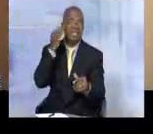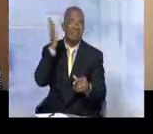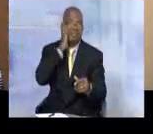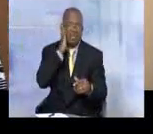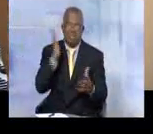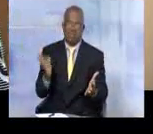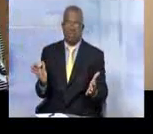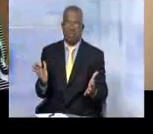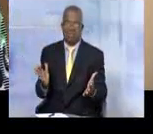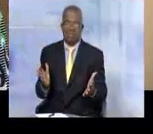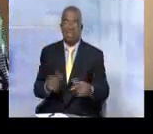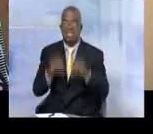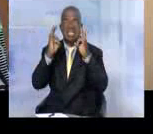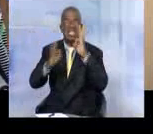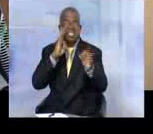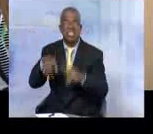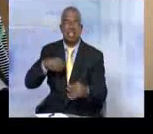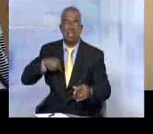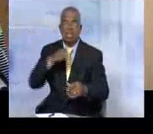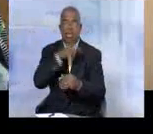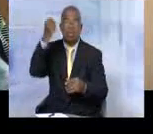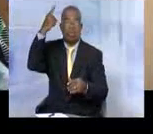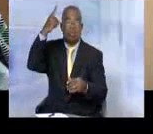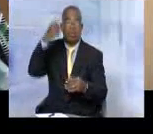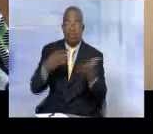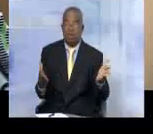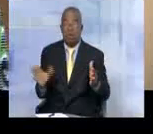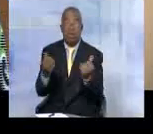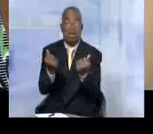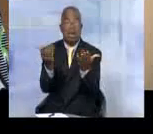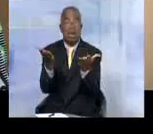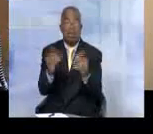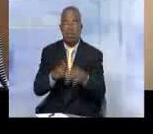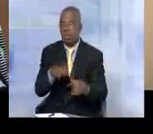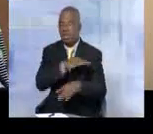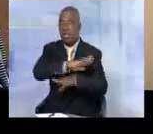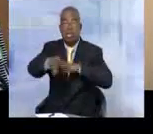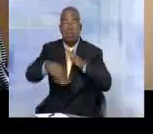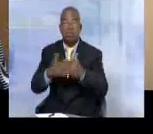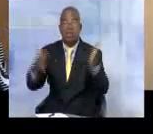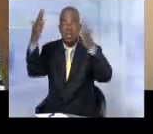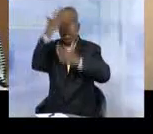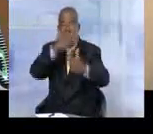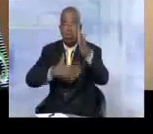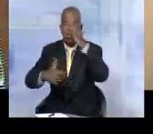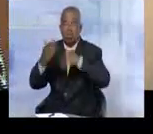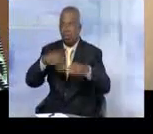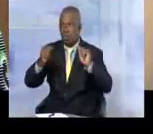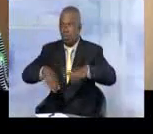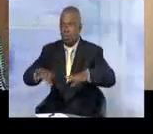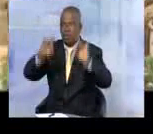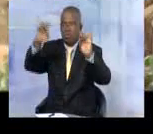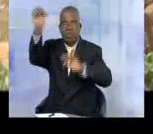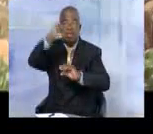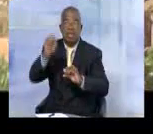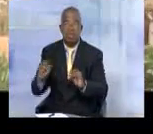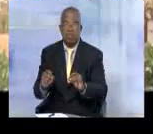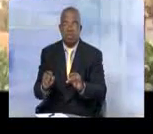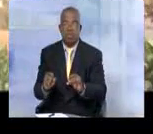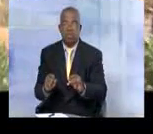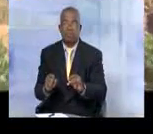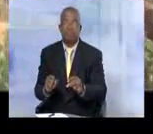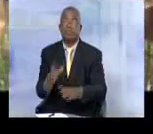proposer des solutions qui aideront les décideurs à prendre les bonnes décisions pour aller dans le sens de la paix et de la réconciliation. La